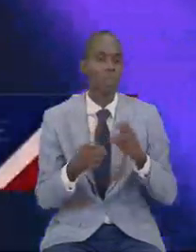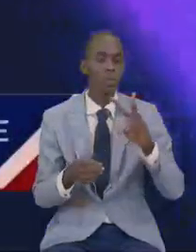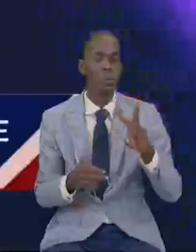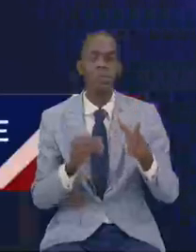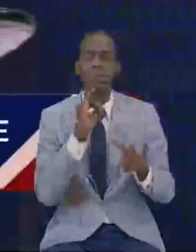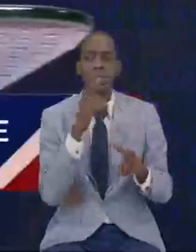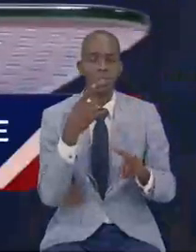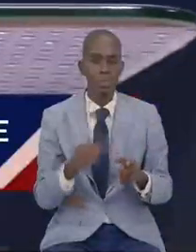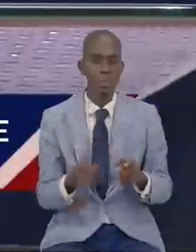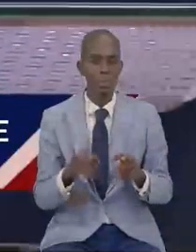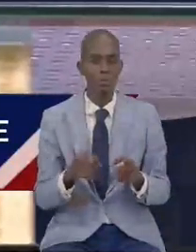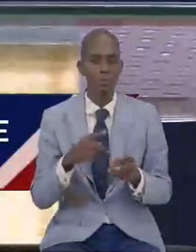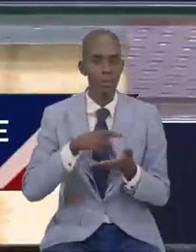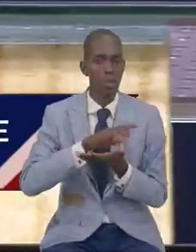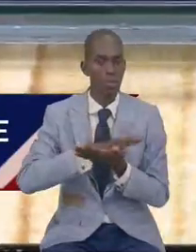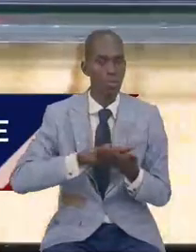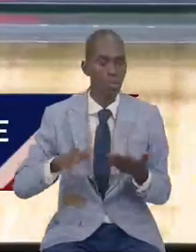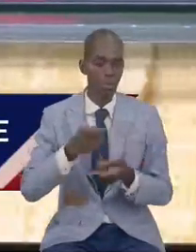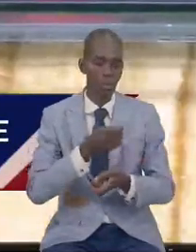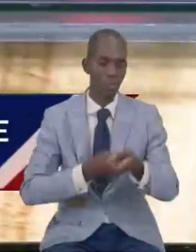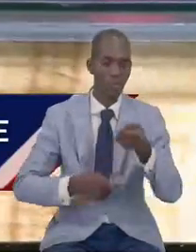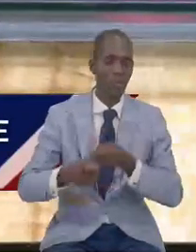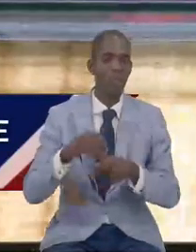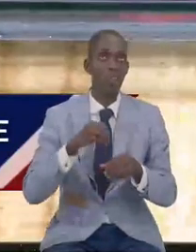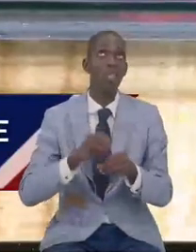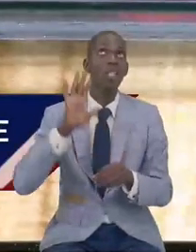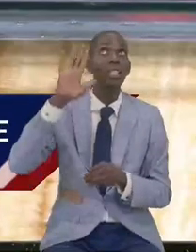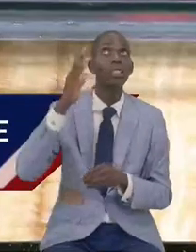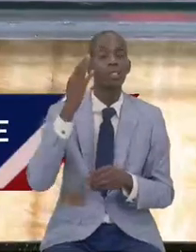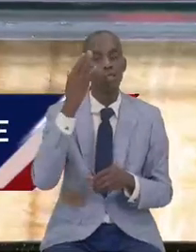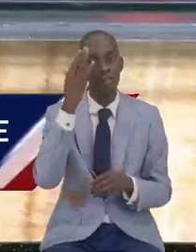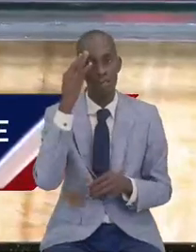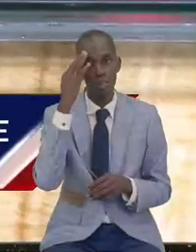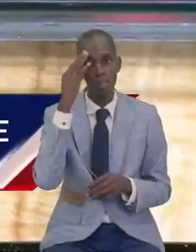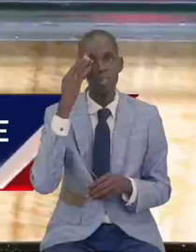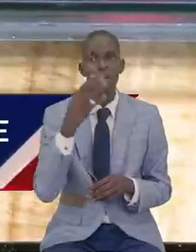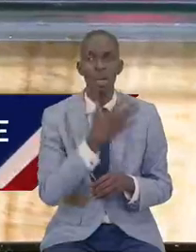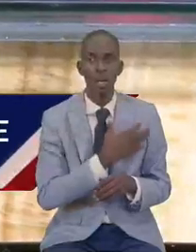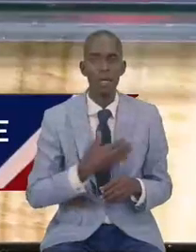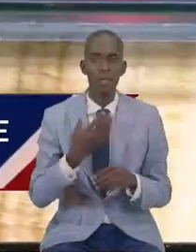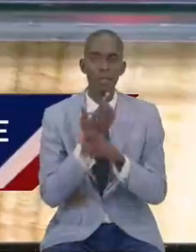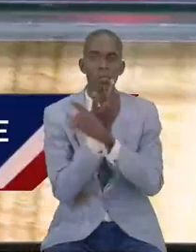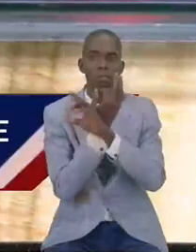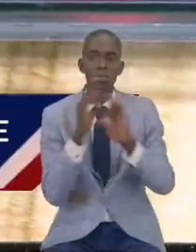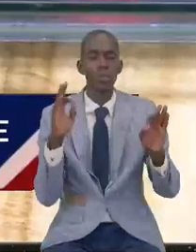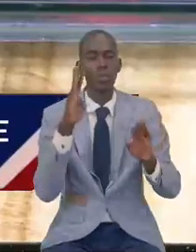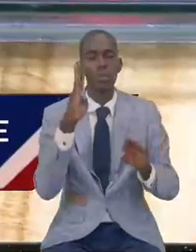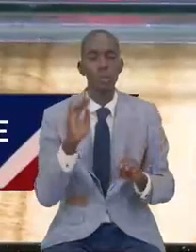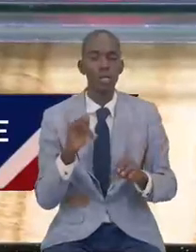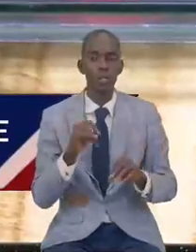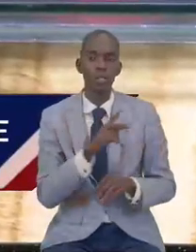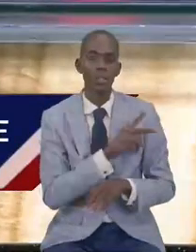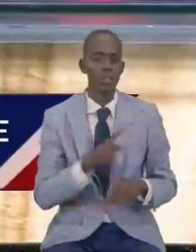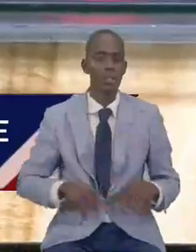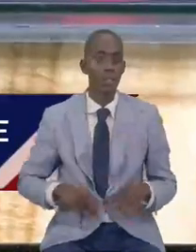purifie. L'échange purificateur dans la connaissance et la libération du roi. Il est notre roi et nous venons à